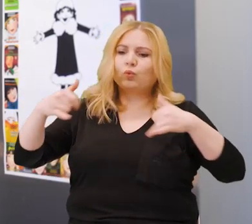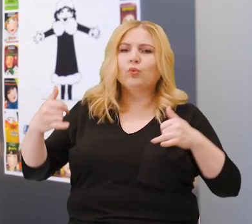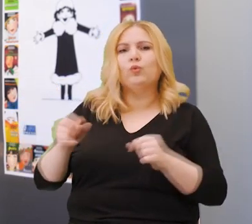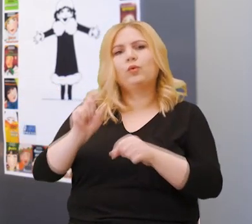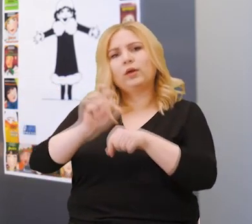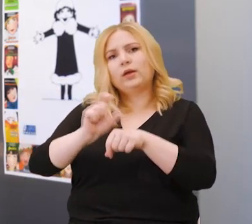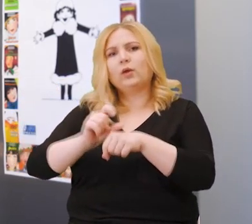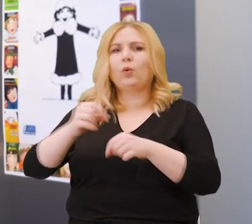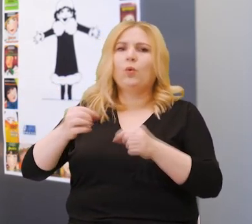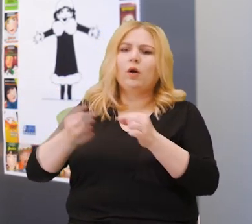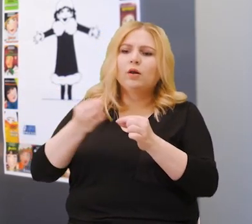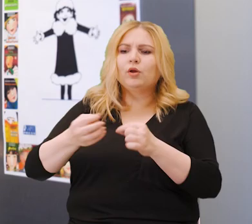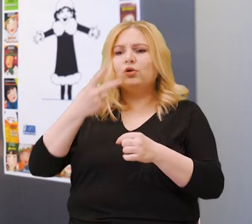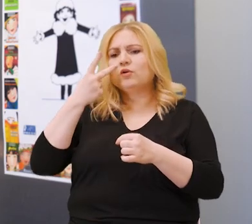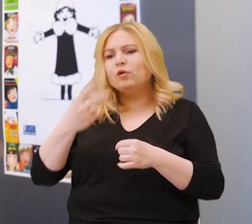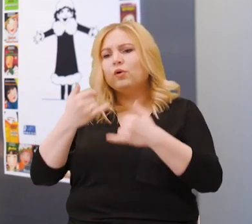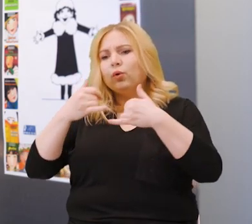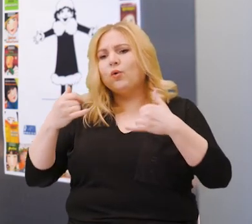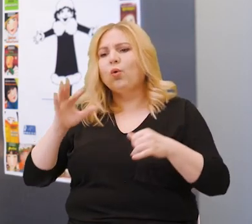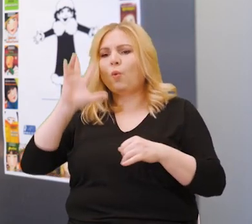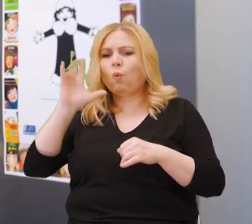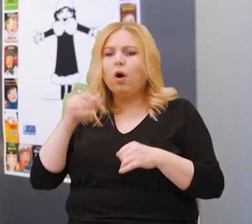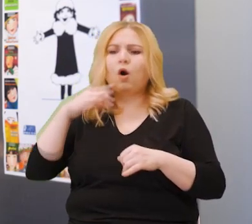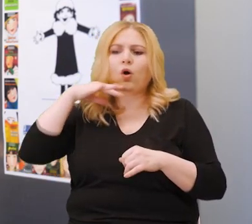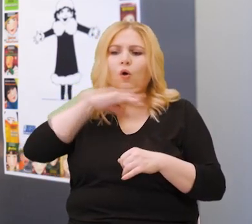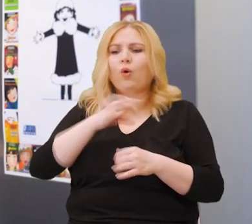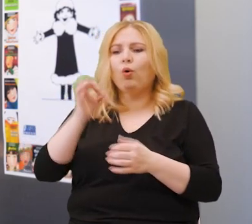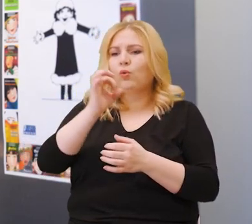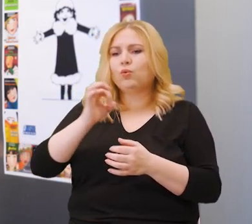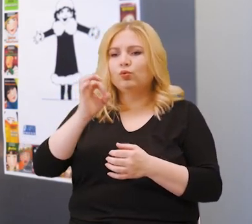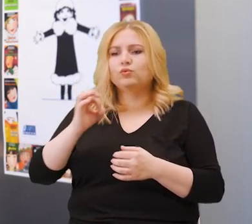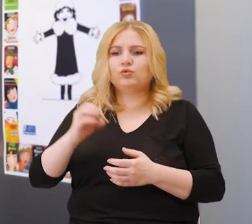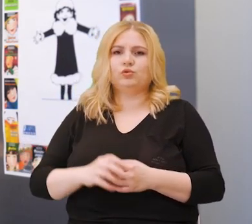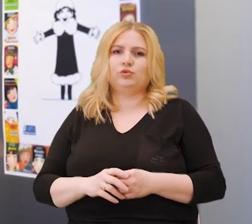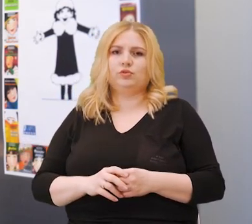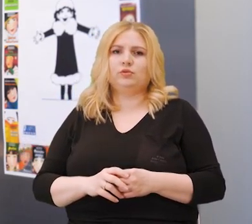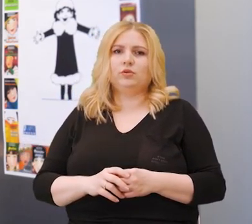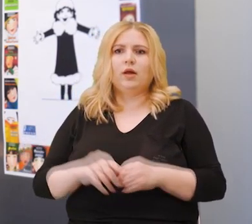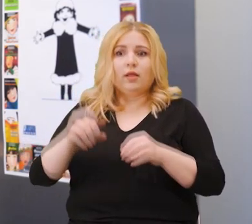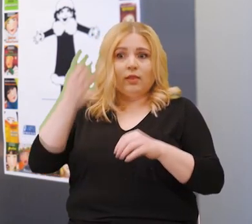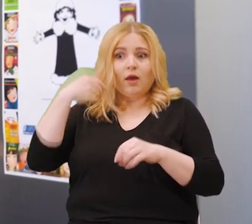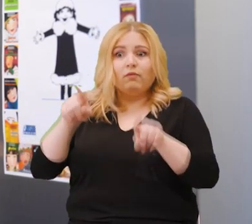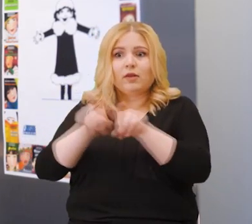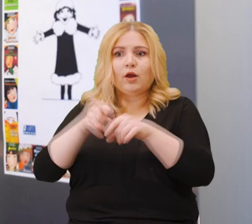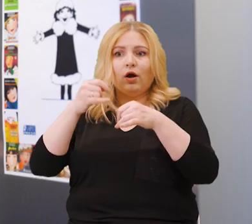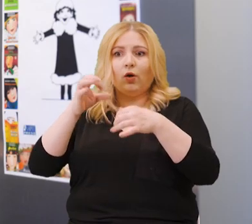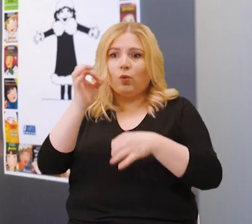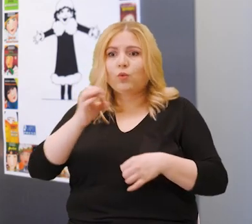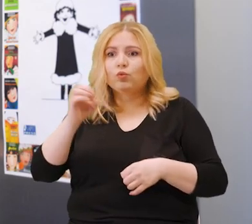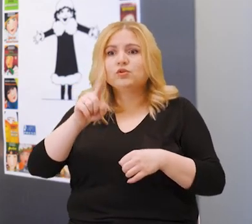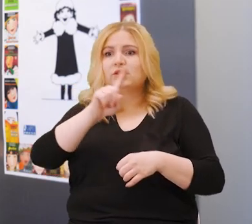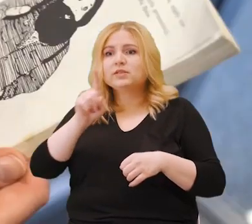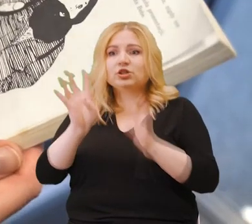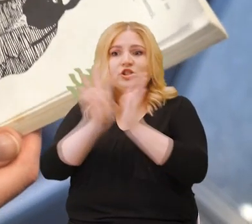z przyborami do szycia i otóż z największym zachwytem ujrzałem w nim całe mnóstwo prześlicznych guzików, wśród których były nawet